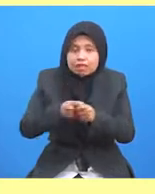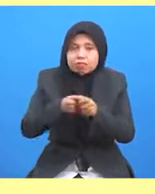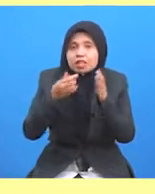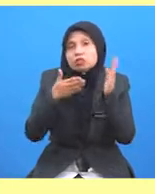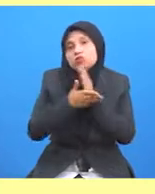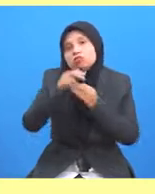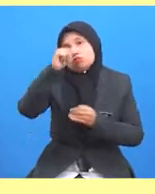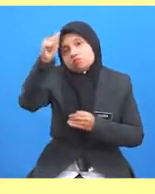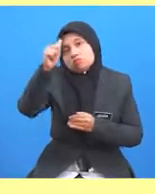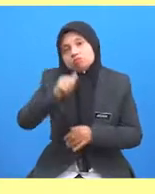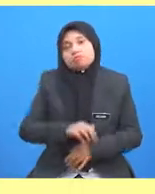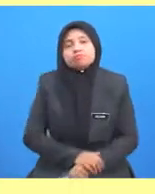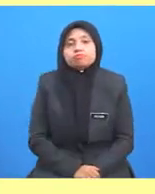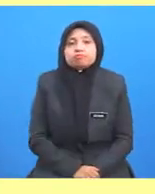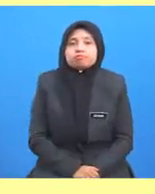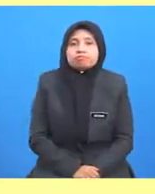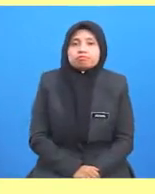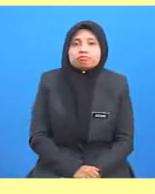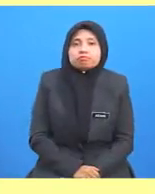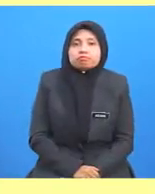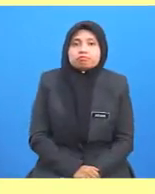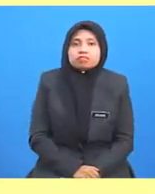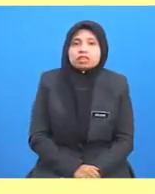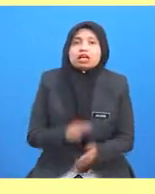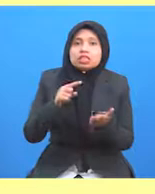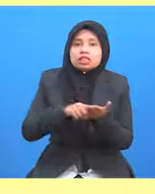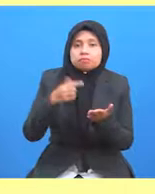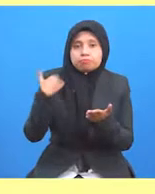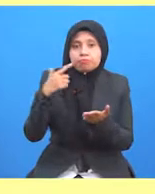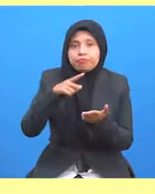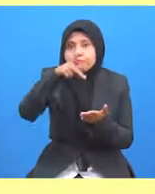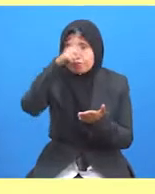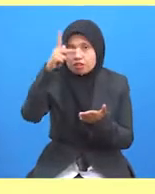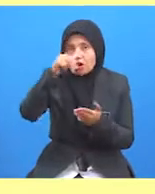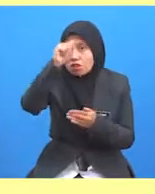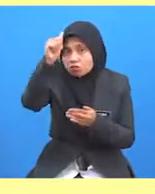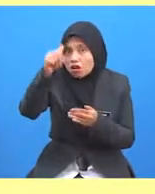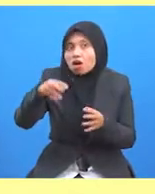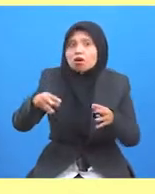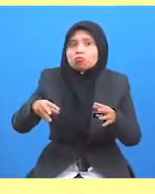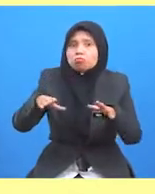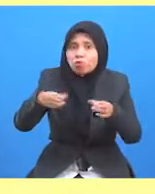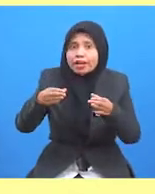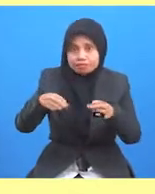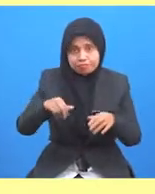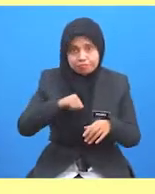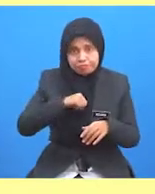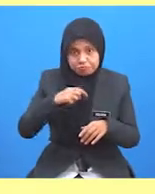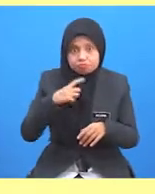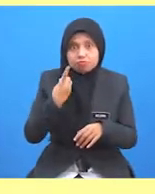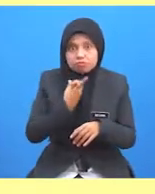adalah kerana Allah lah yang mencipta kita dan seluruh makhluk di alam ini. Allah yang